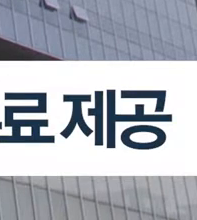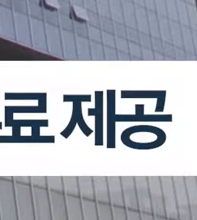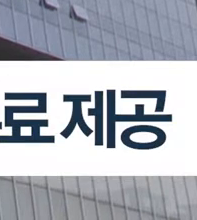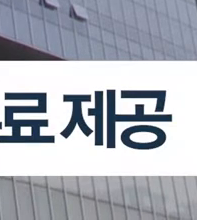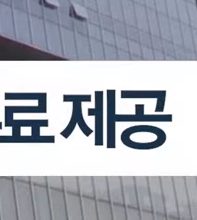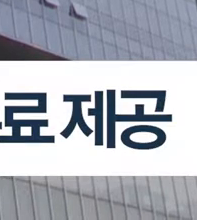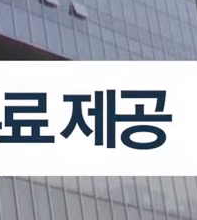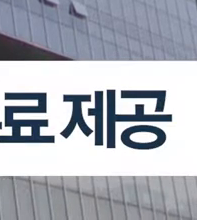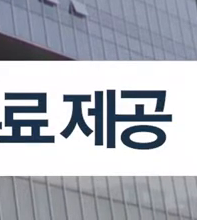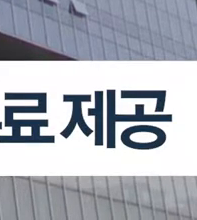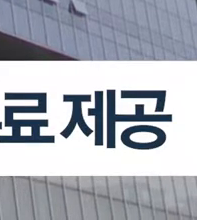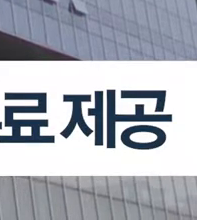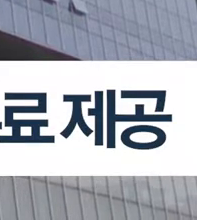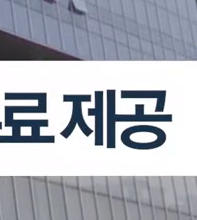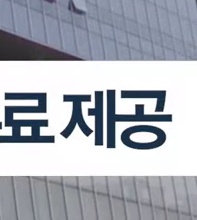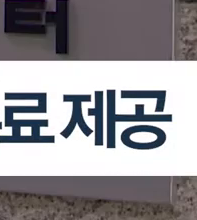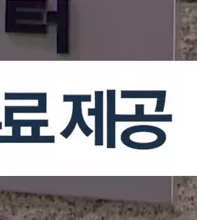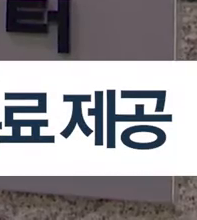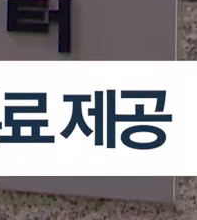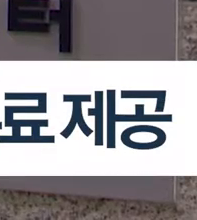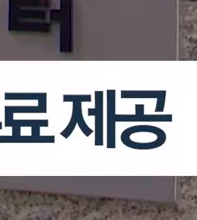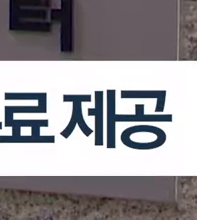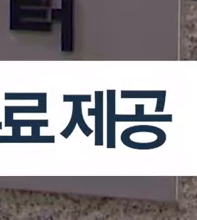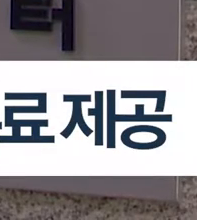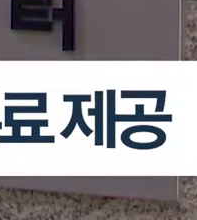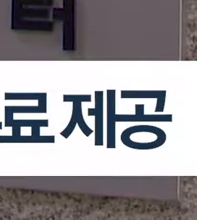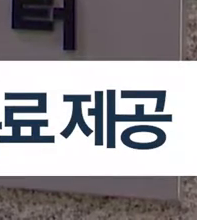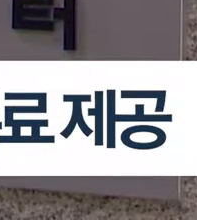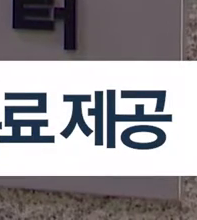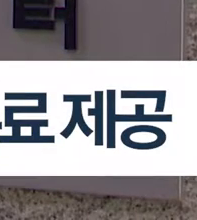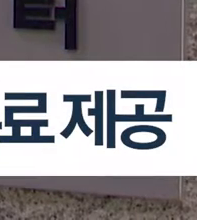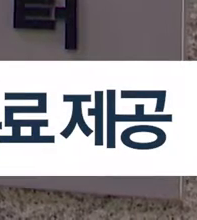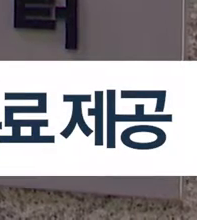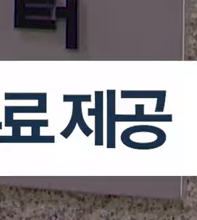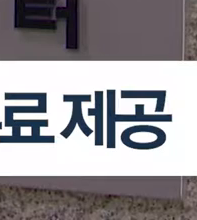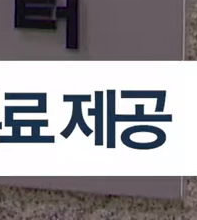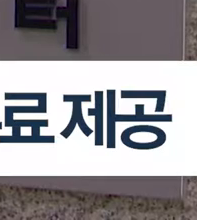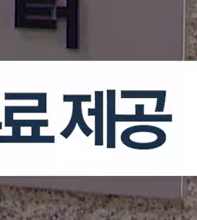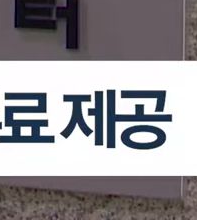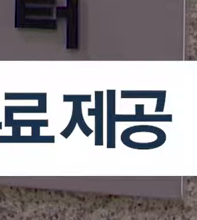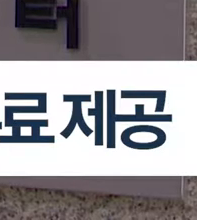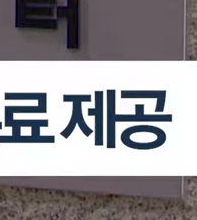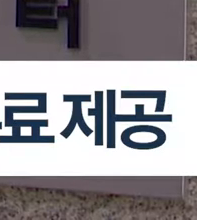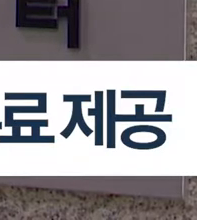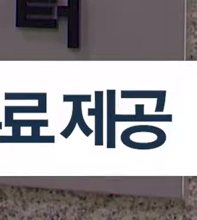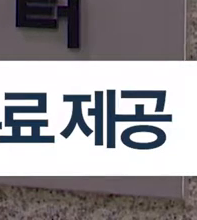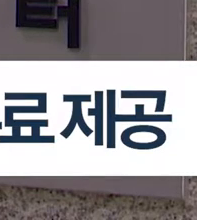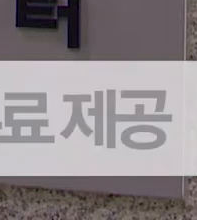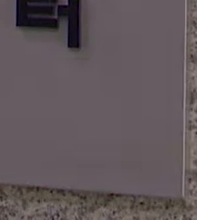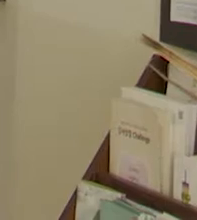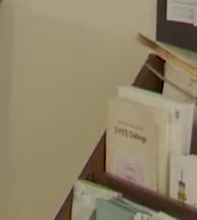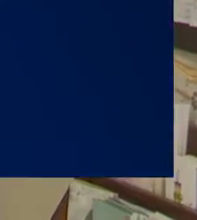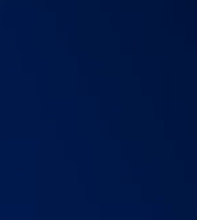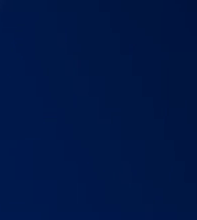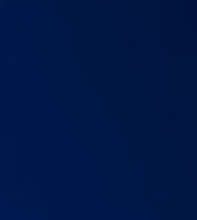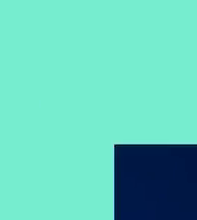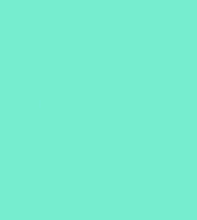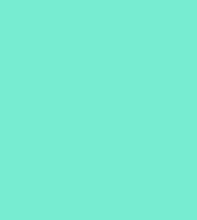강서구가 결혼 이민자와 다문화 가족의 원활한 의사소통을 지원하기 위해 통번역 서비스를 무료로 제공합니다.